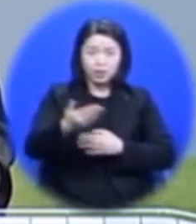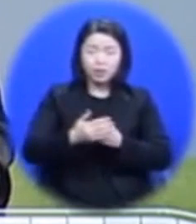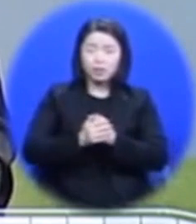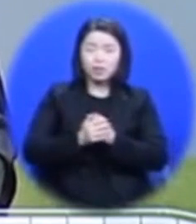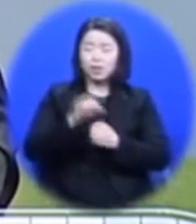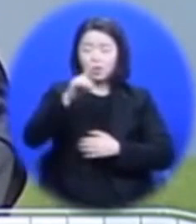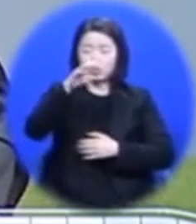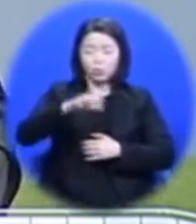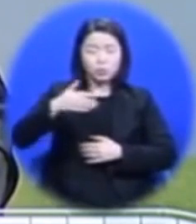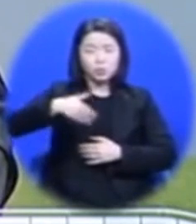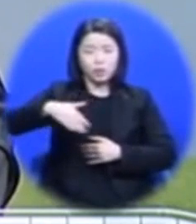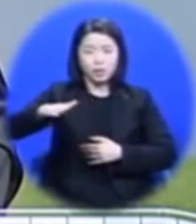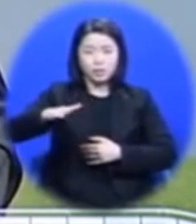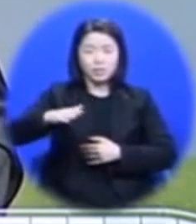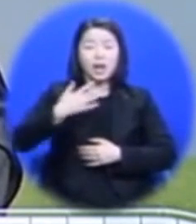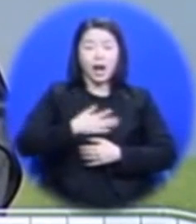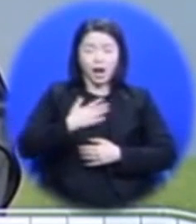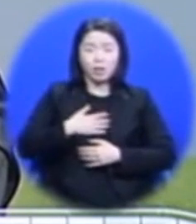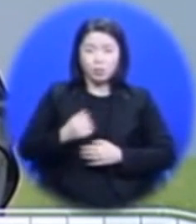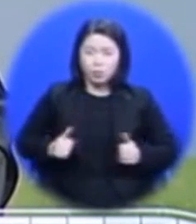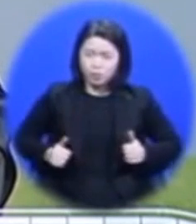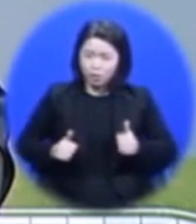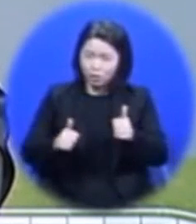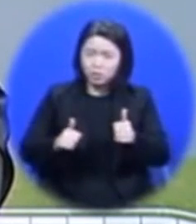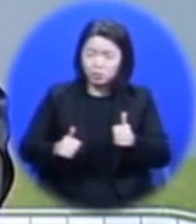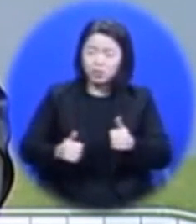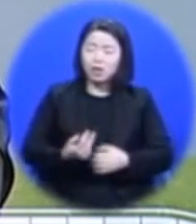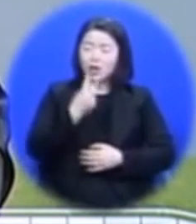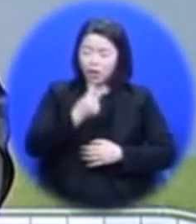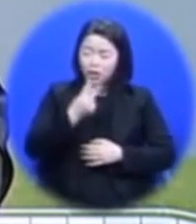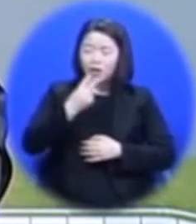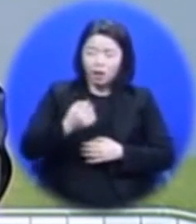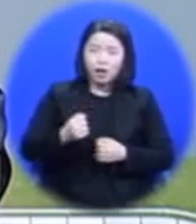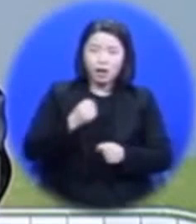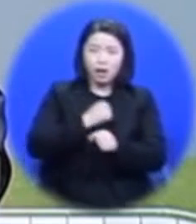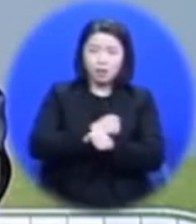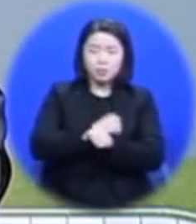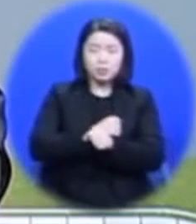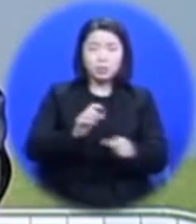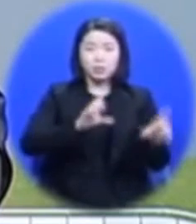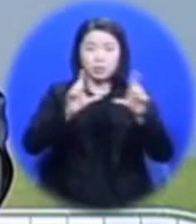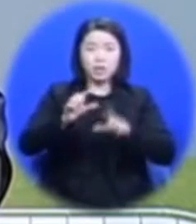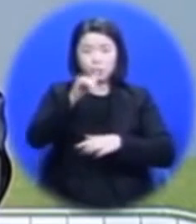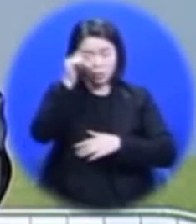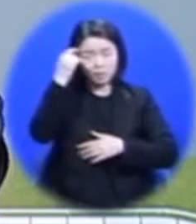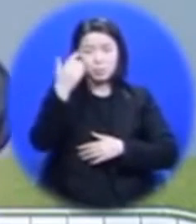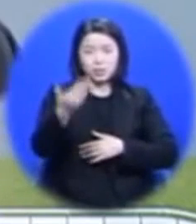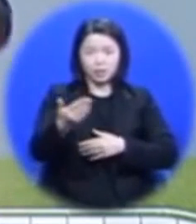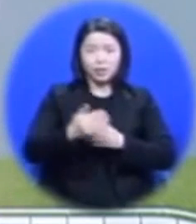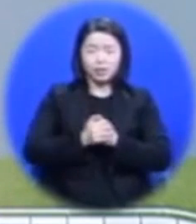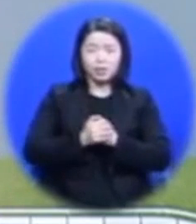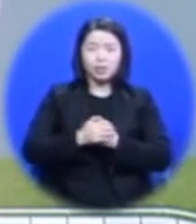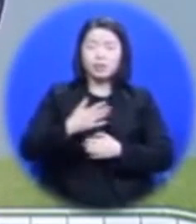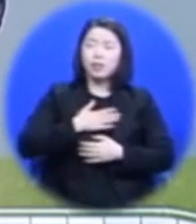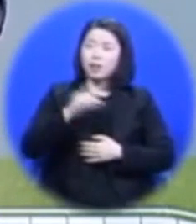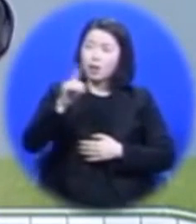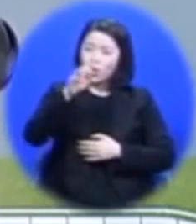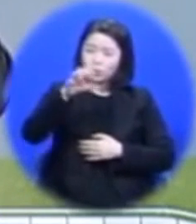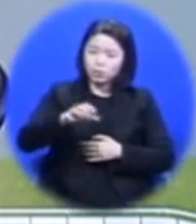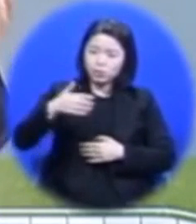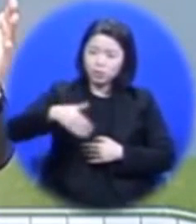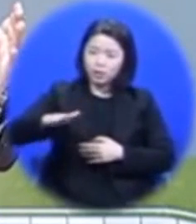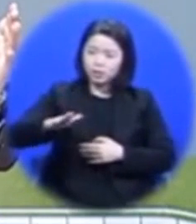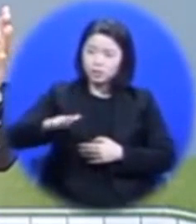어디로 가는지는 아시고 그렇게 열심히 정말 헐떡거리면서 사시는 겁니까? 내가 어디로 가는지도